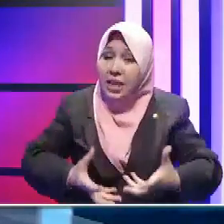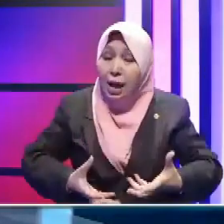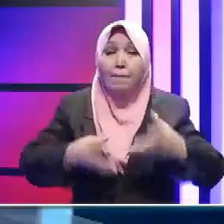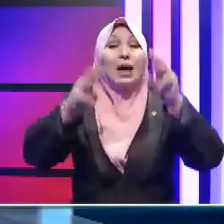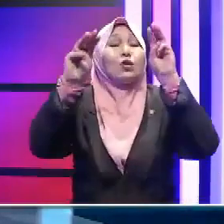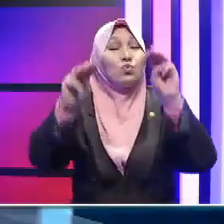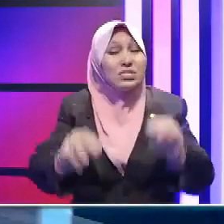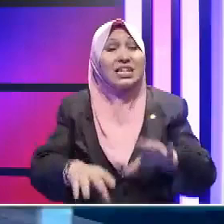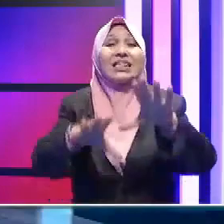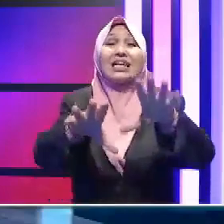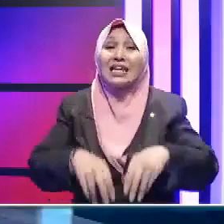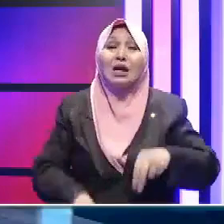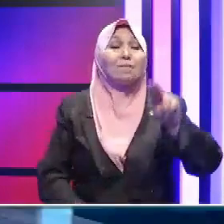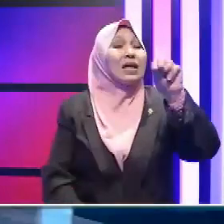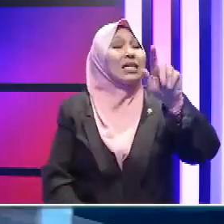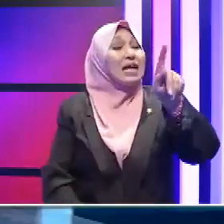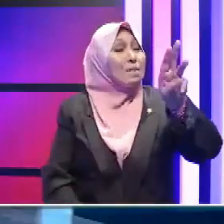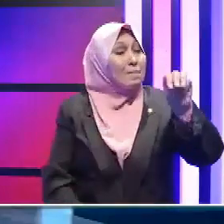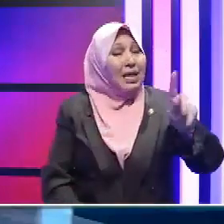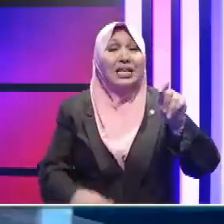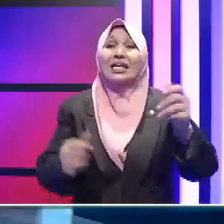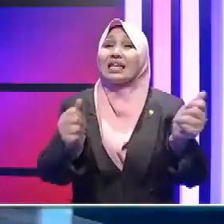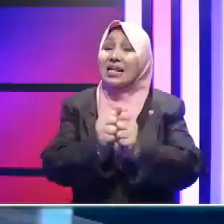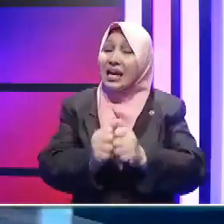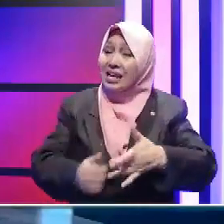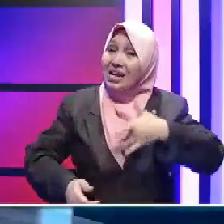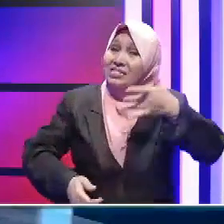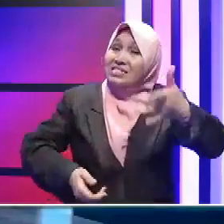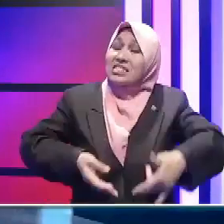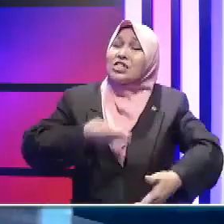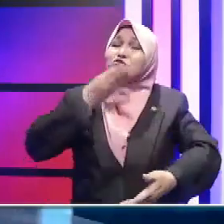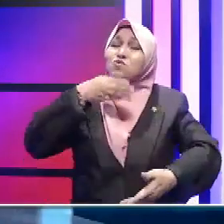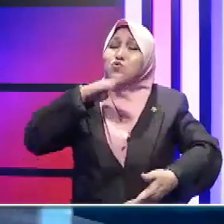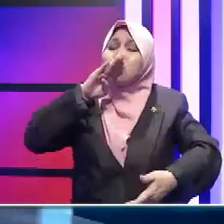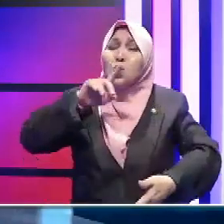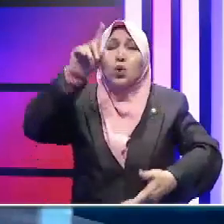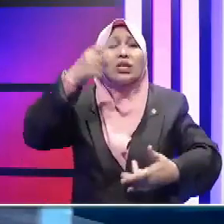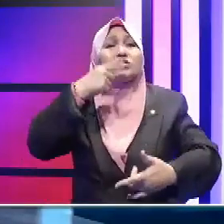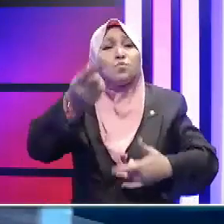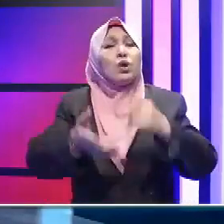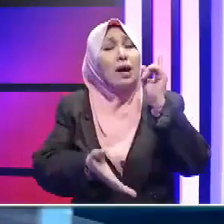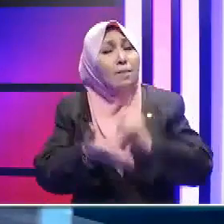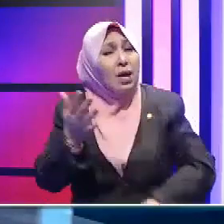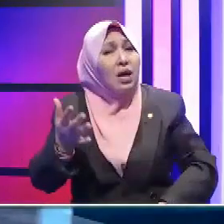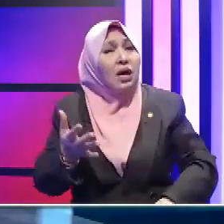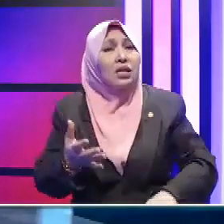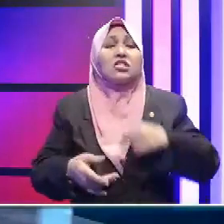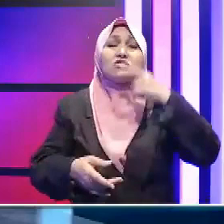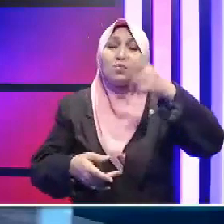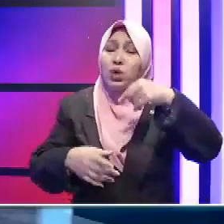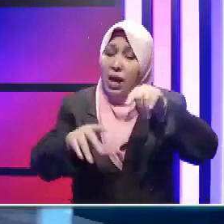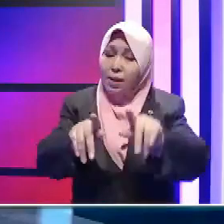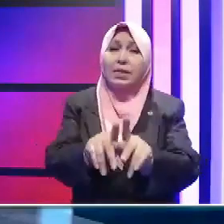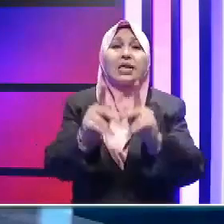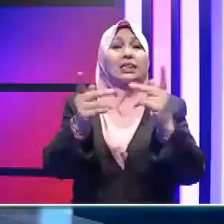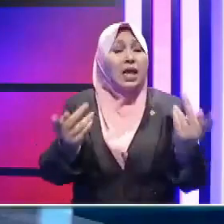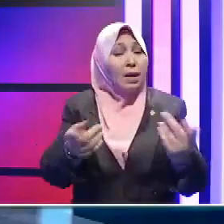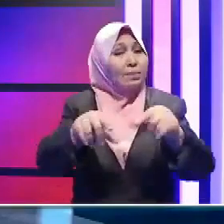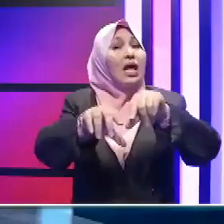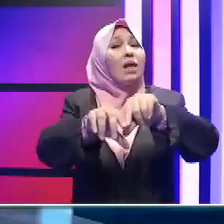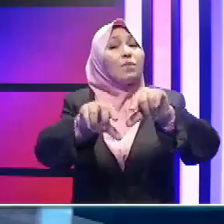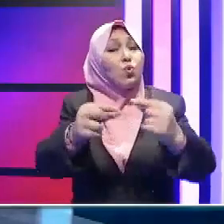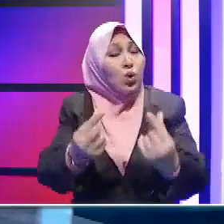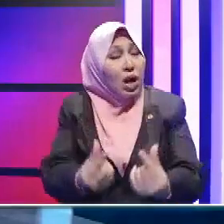syukur dan syukur itu disebut dalam apel tujuan hidupnya disebut dalam apel disebut dalam kitab disebut dalam